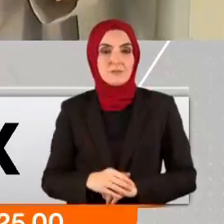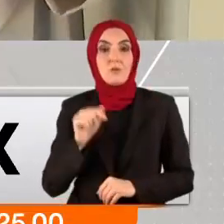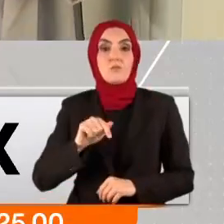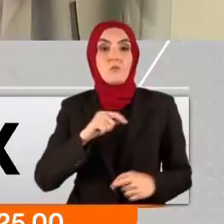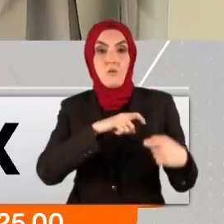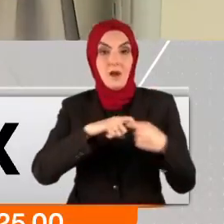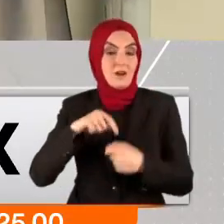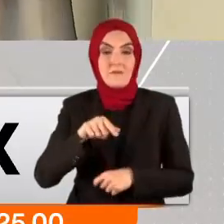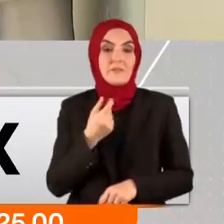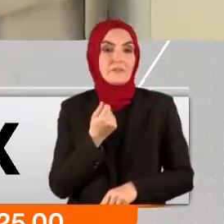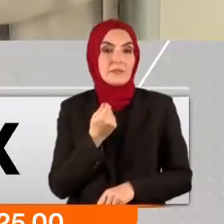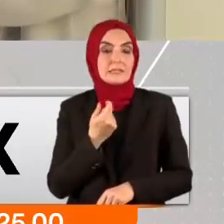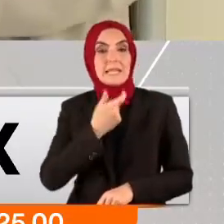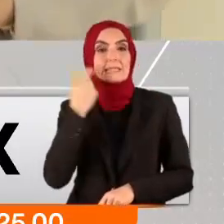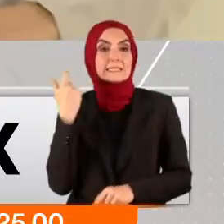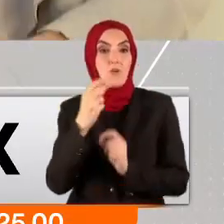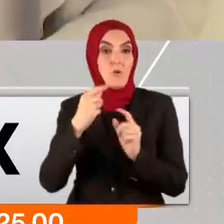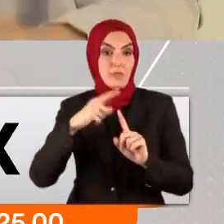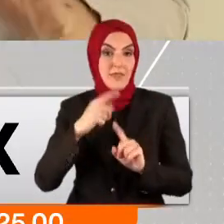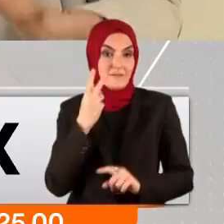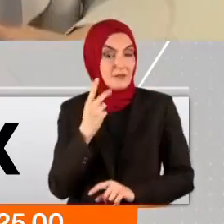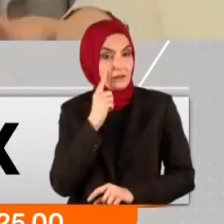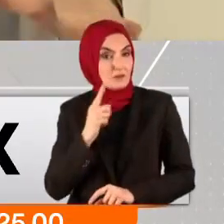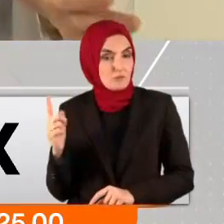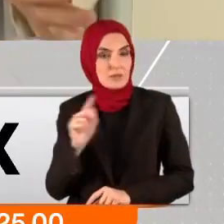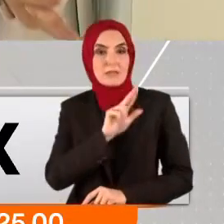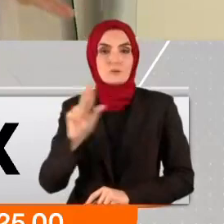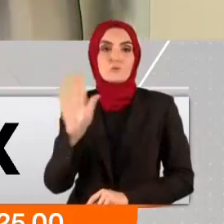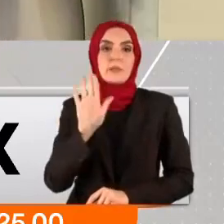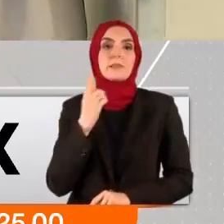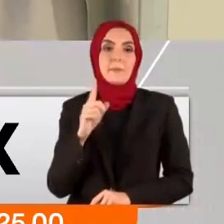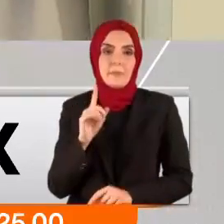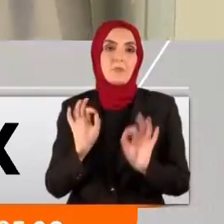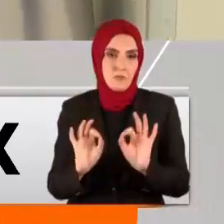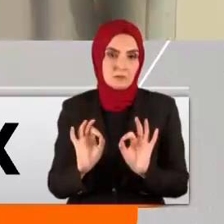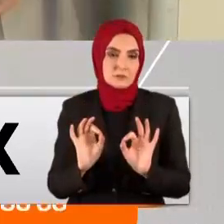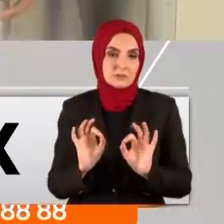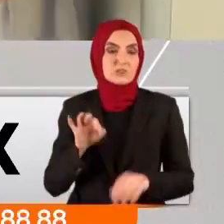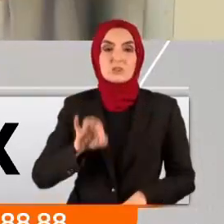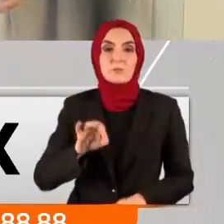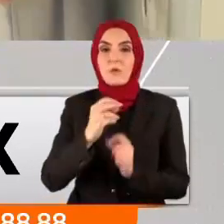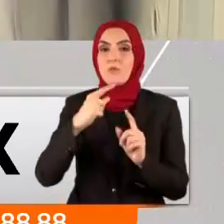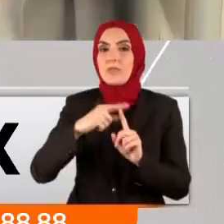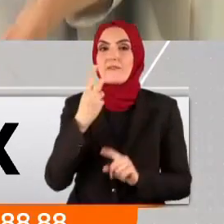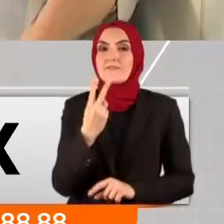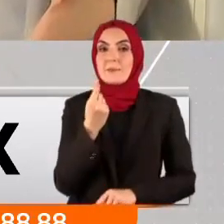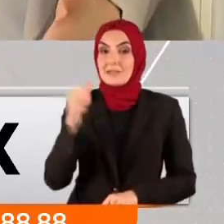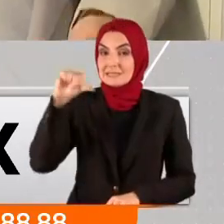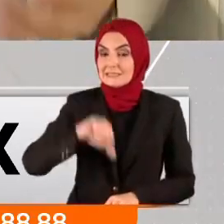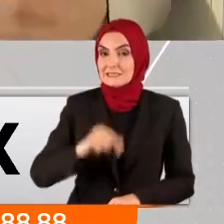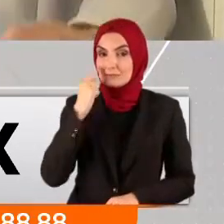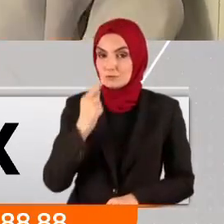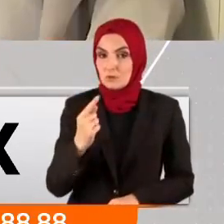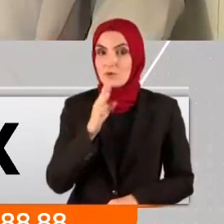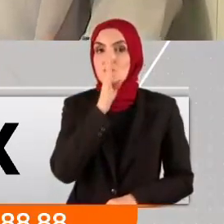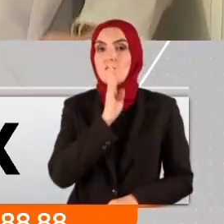fiyatı da yine eski ÖTV'ye göre yaklaşık 750 bin liraya satılacakken, şimdi ÖTV indirimiyle birlikte karavanın fiyatı